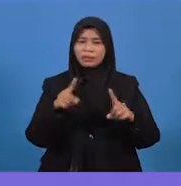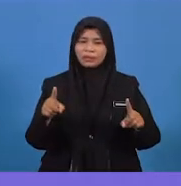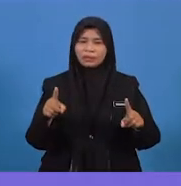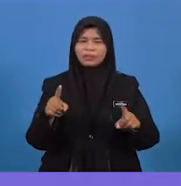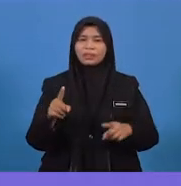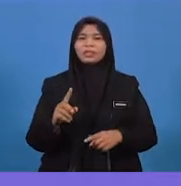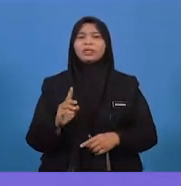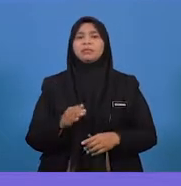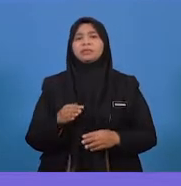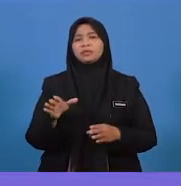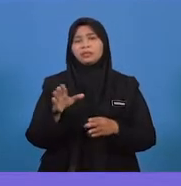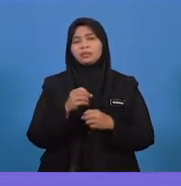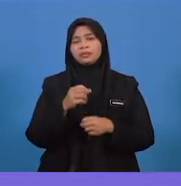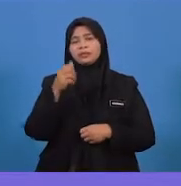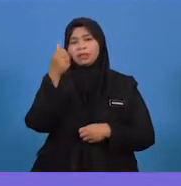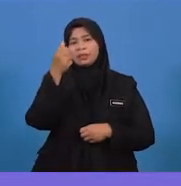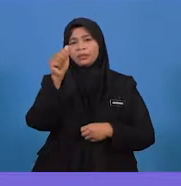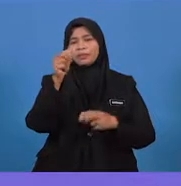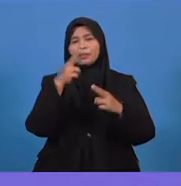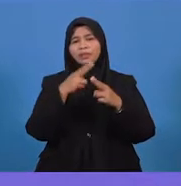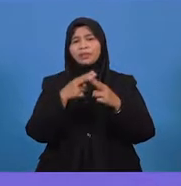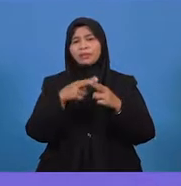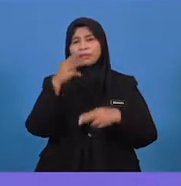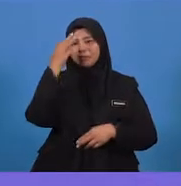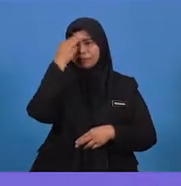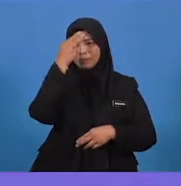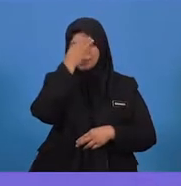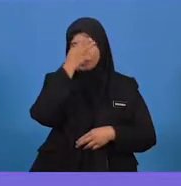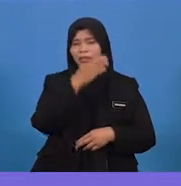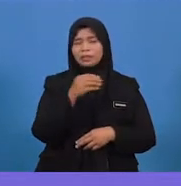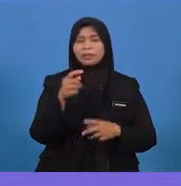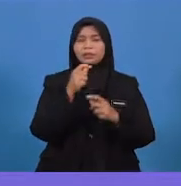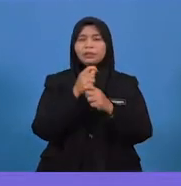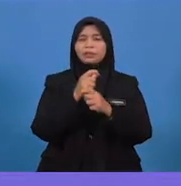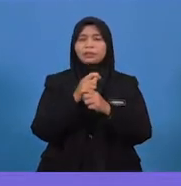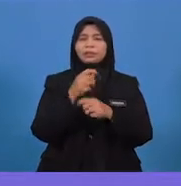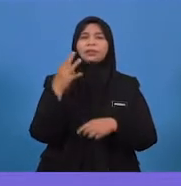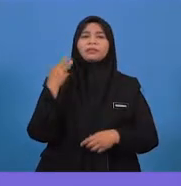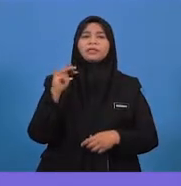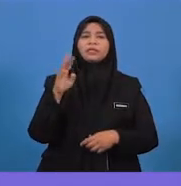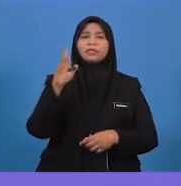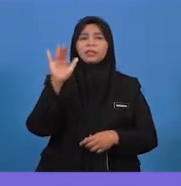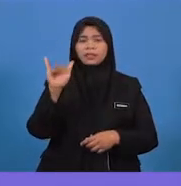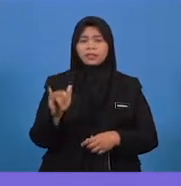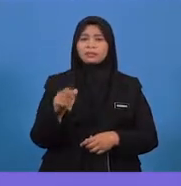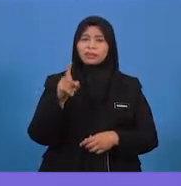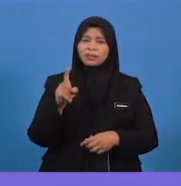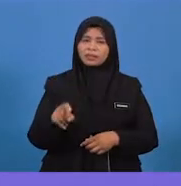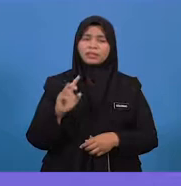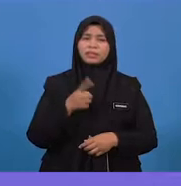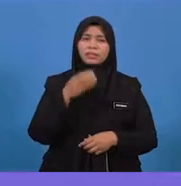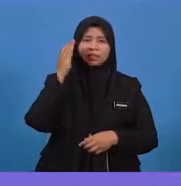tetapi, terdapat 10 nama malaikat beserta tugas-tugas mereka yang harus kita